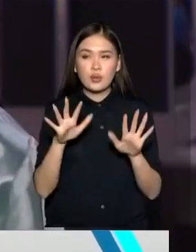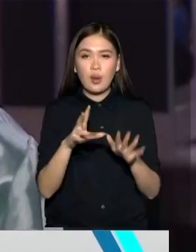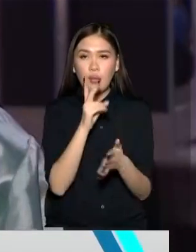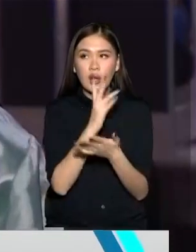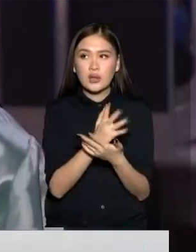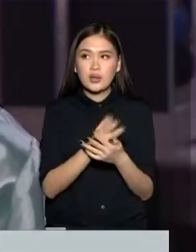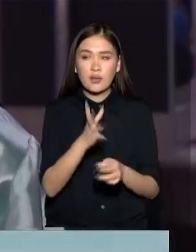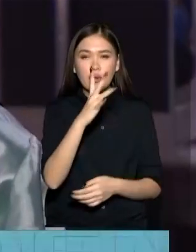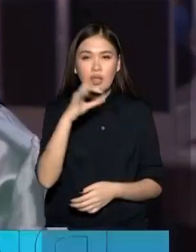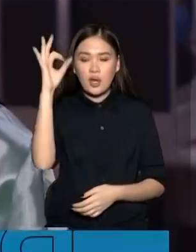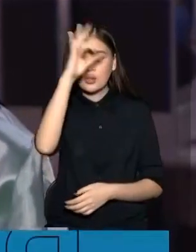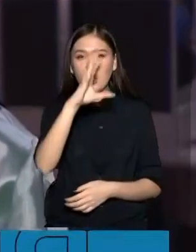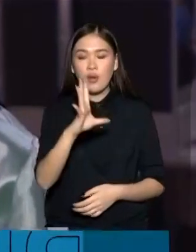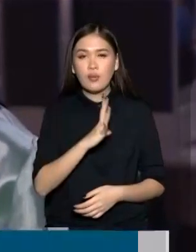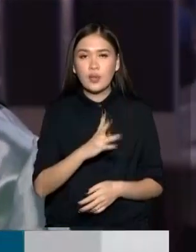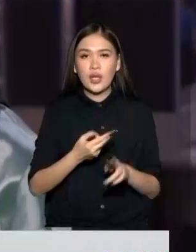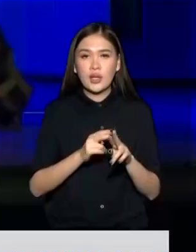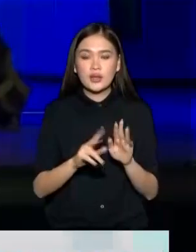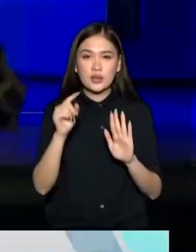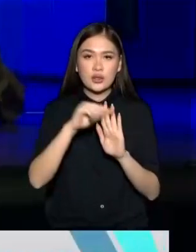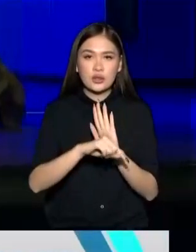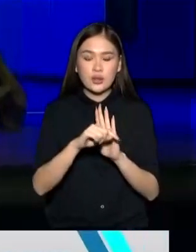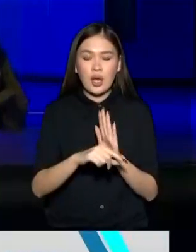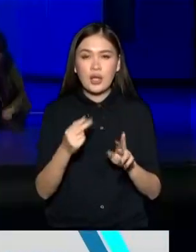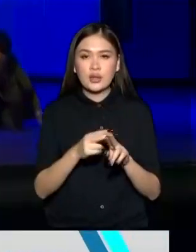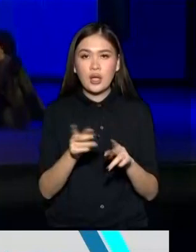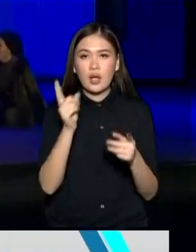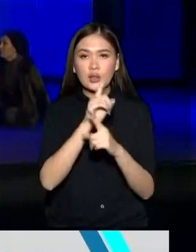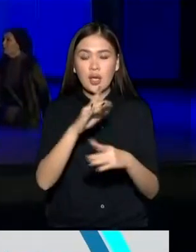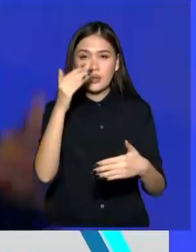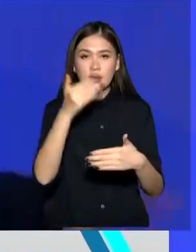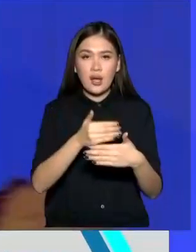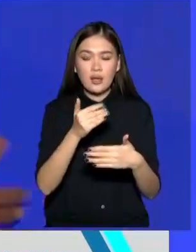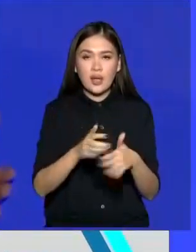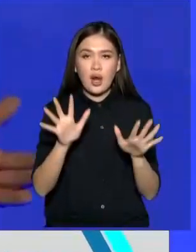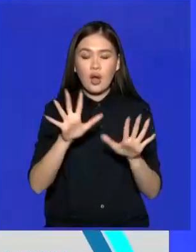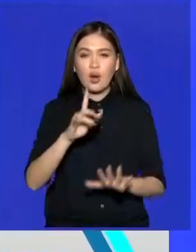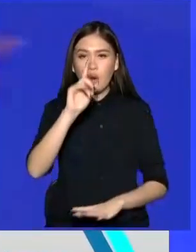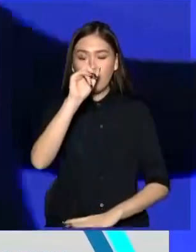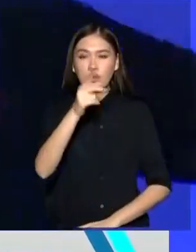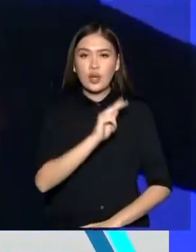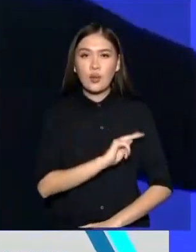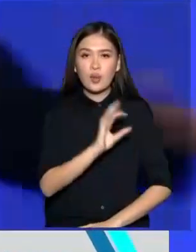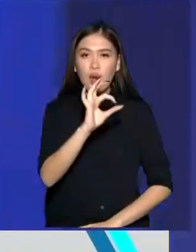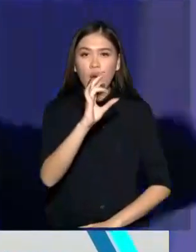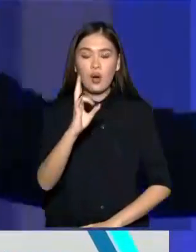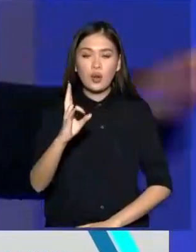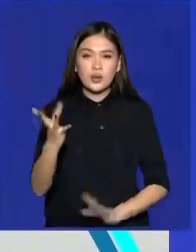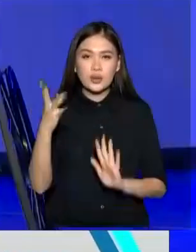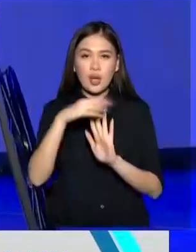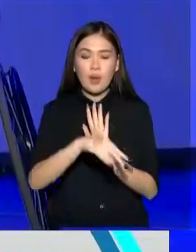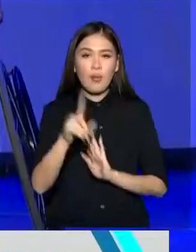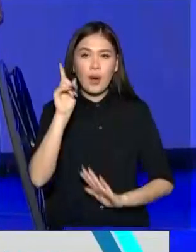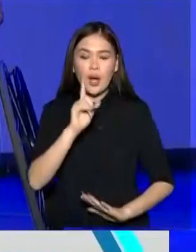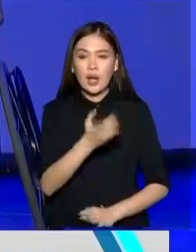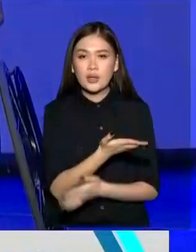из того времени актуальны и в нынешние инклюзивный театр столицы работает год и он уже признан площадкой которая Пока